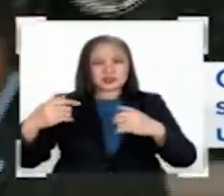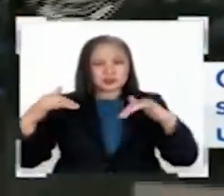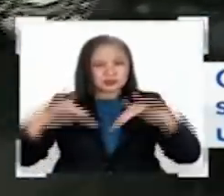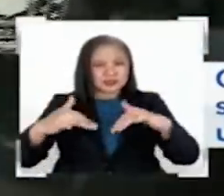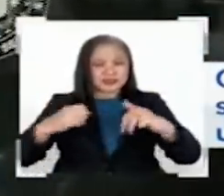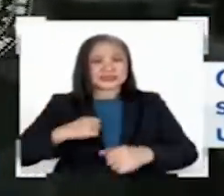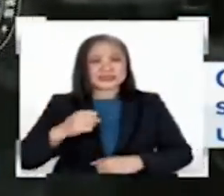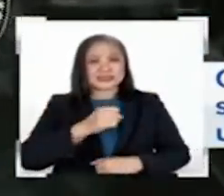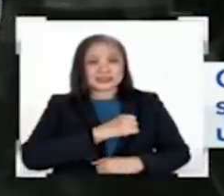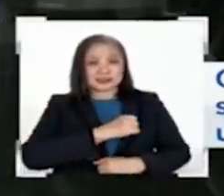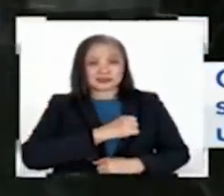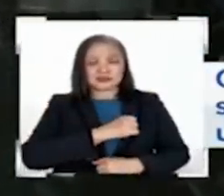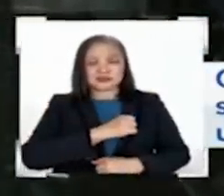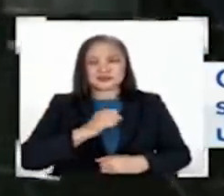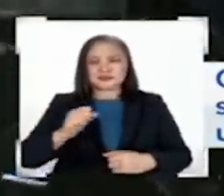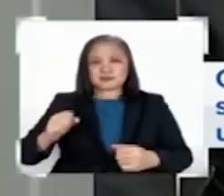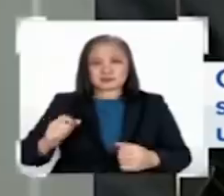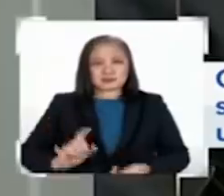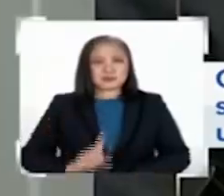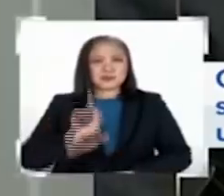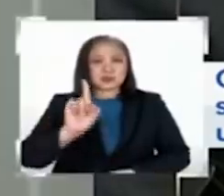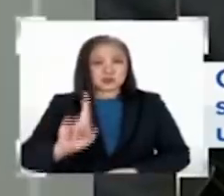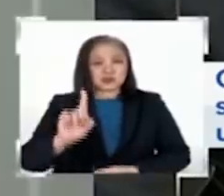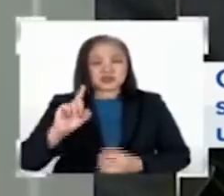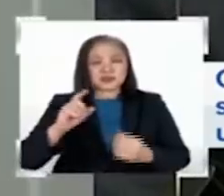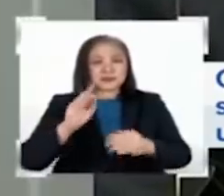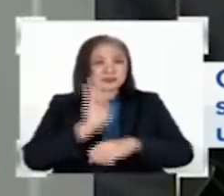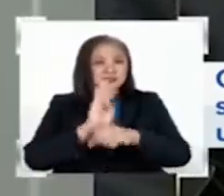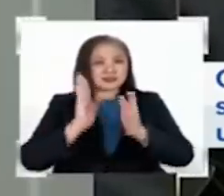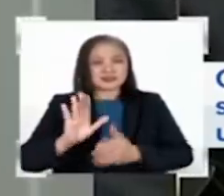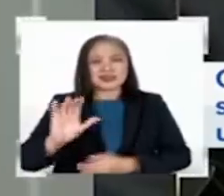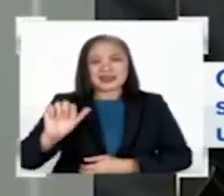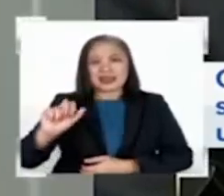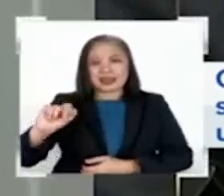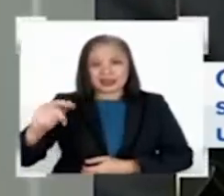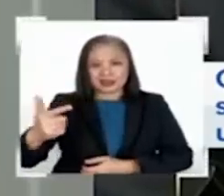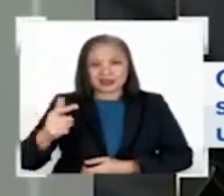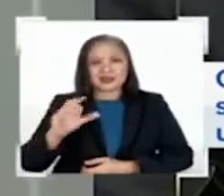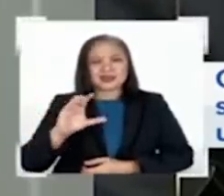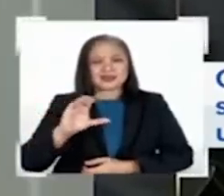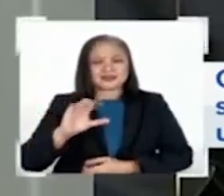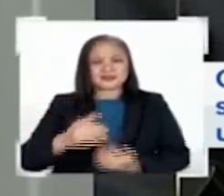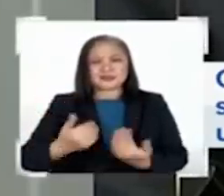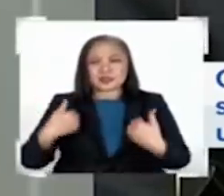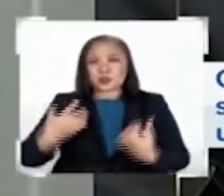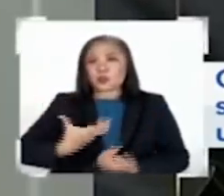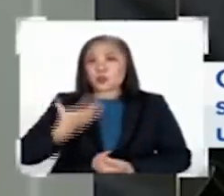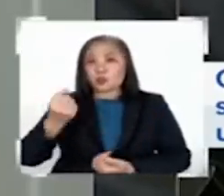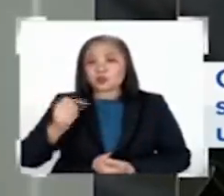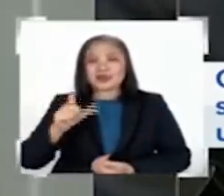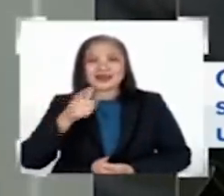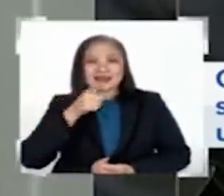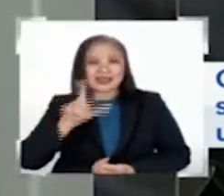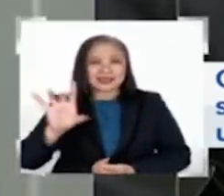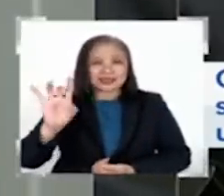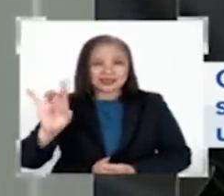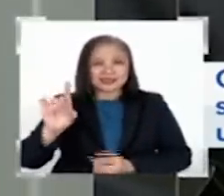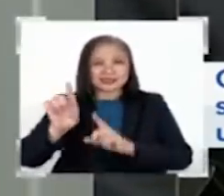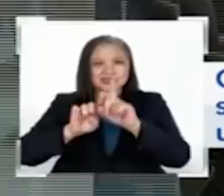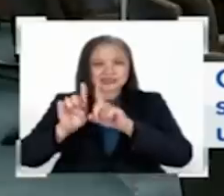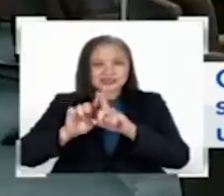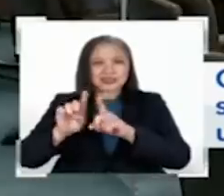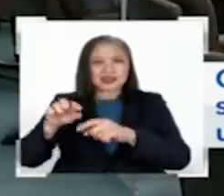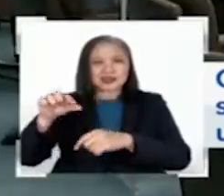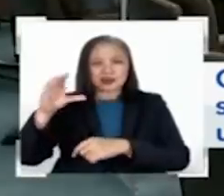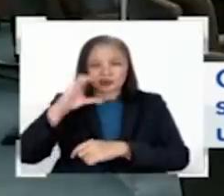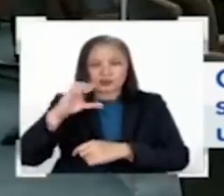ang negosyanteng si Charlie Atong Ang. Pagmamayari ni Ang, ang Lucky 8 Star Quest Incorporated, isang